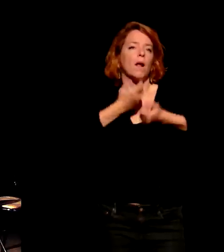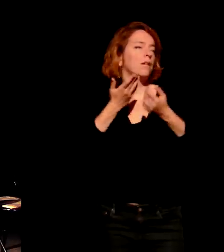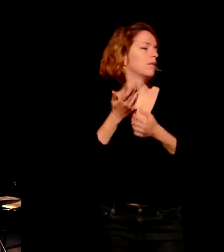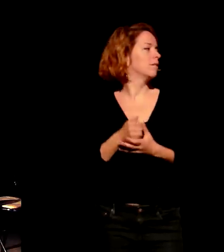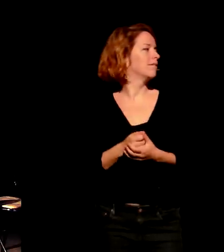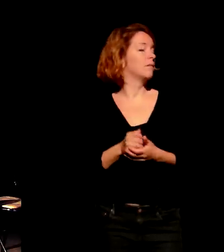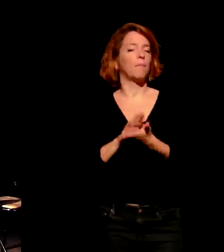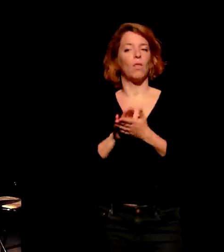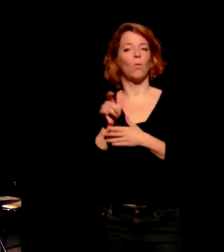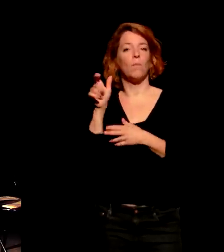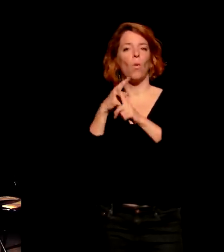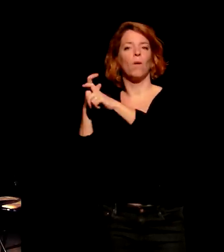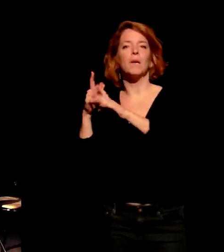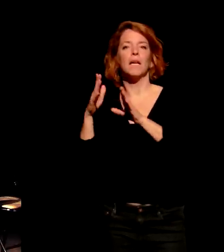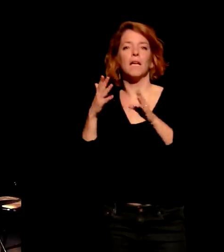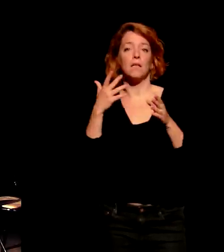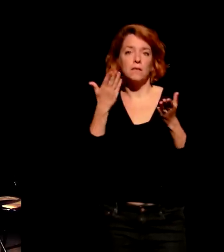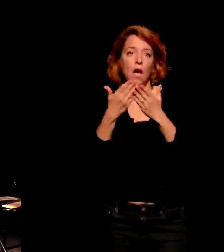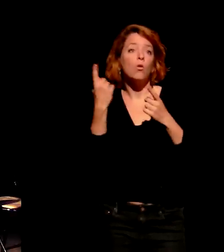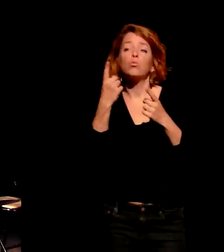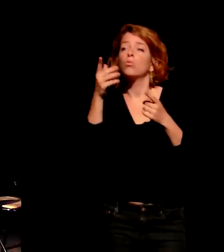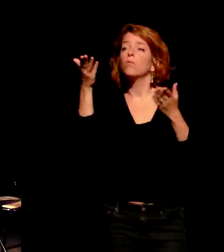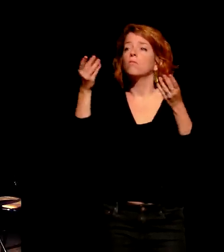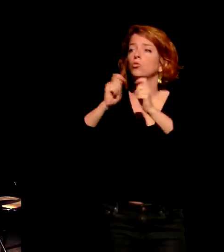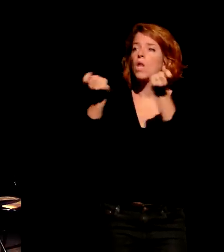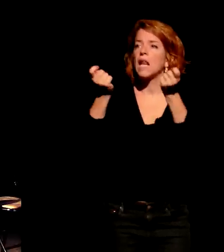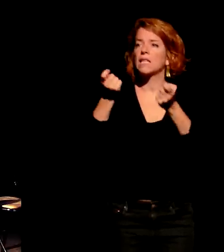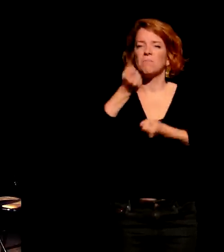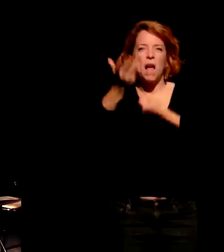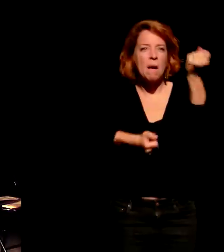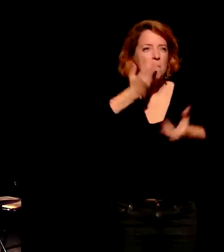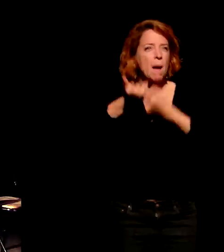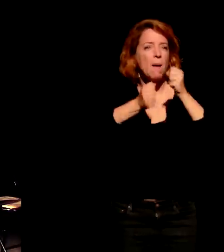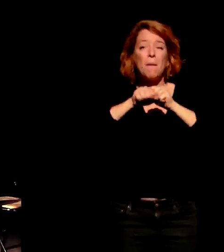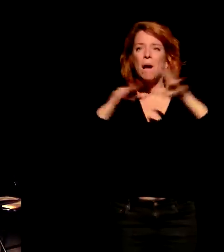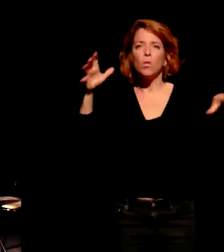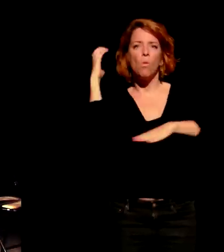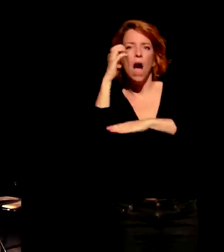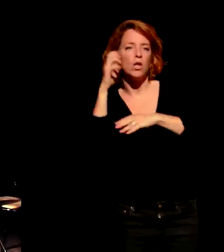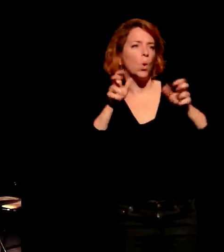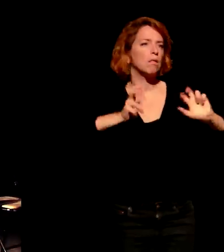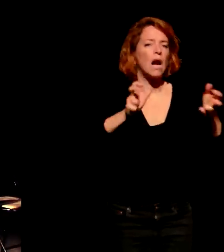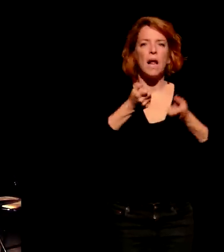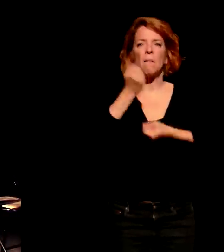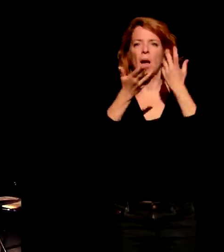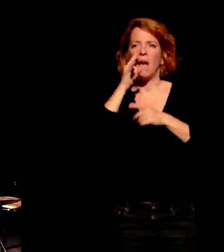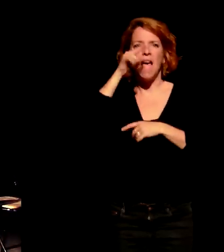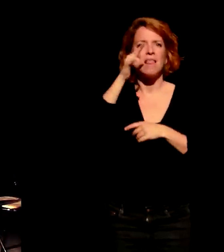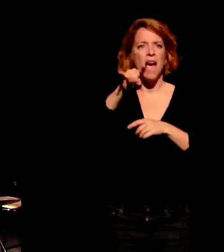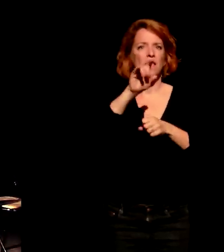les noms, mais enfin, voilà, on comprend l'idée. Quand tous ces gens-là, ils déversent leur haine tout le temps, partout, et que de temps en temps, on leur